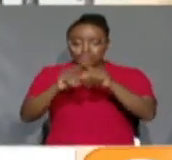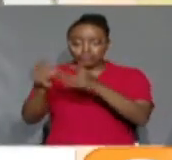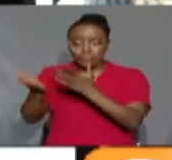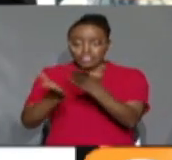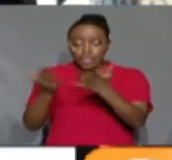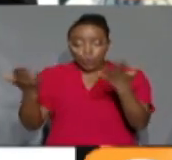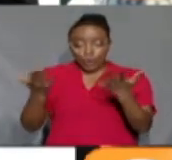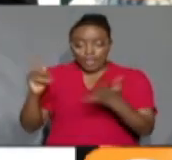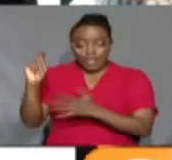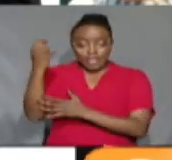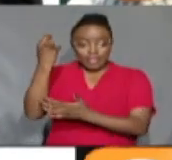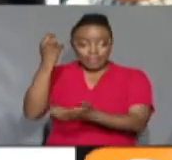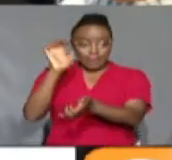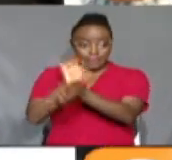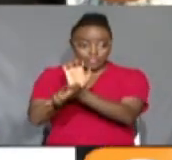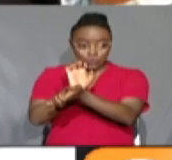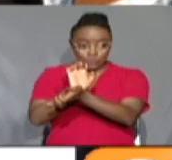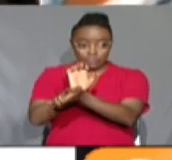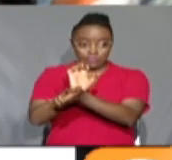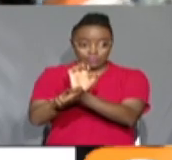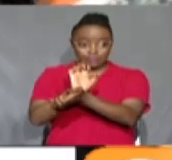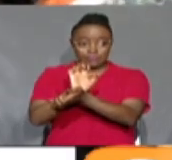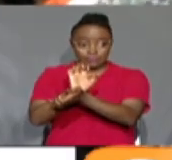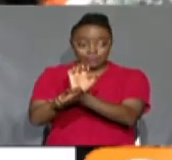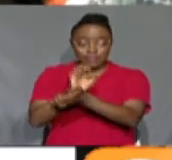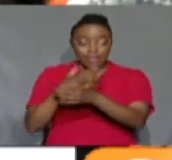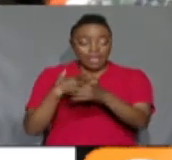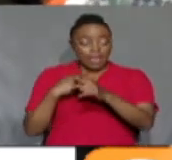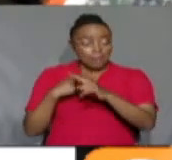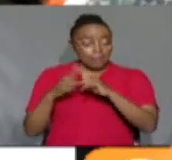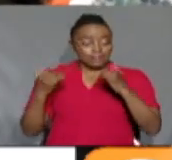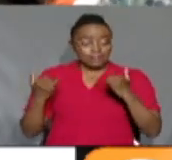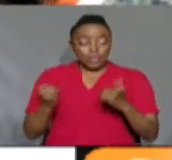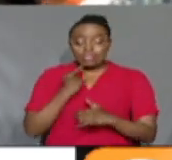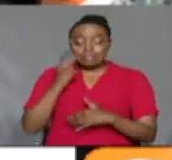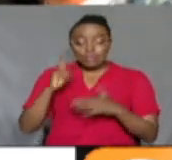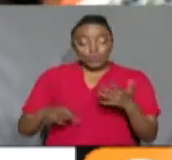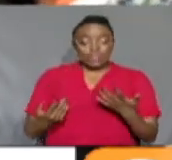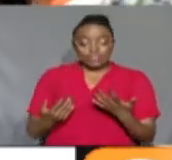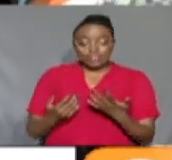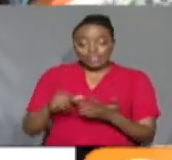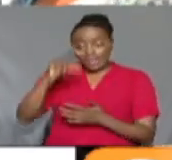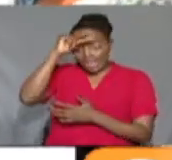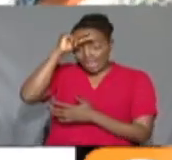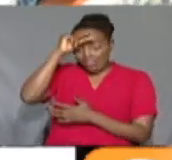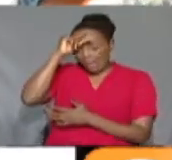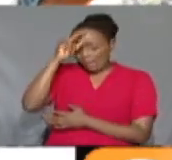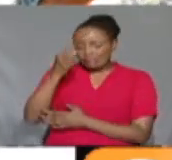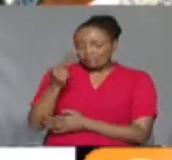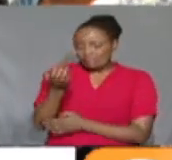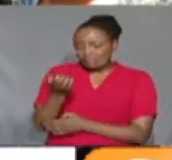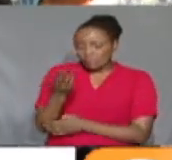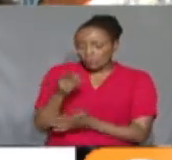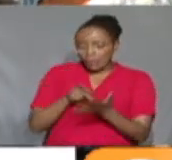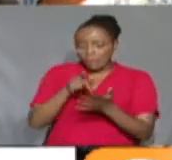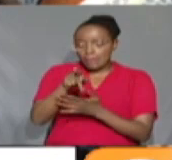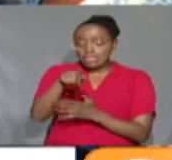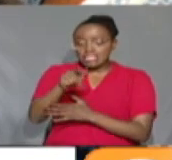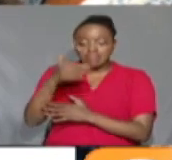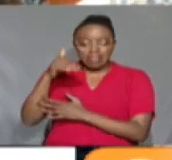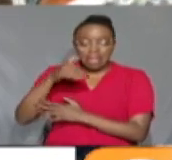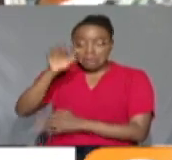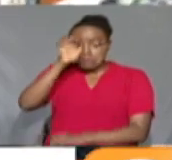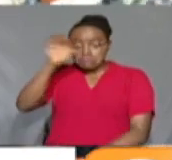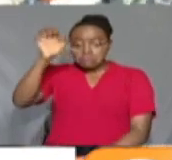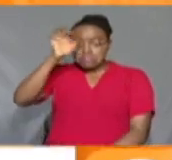katika idara ya magereza nchini. Lakini sasa wanasema wanaidai serikali. Wanasema wamepewa sikio la kufa na